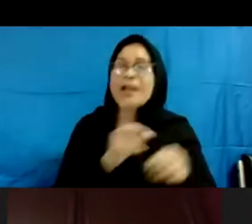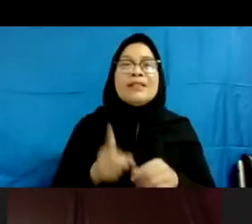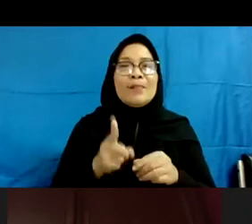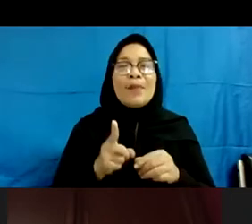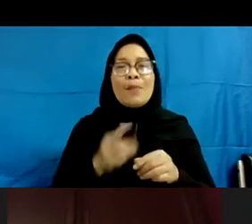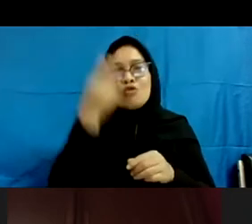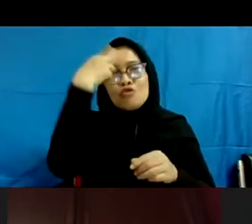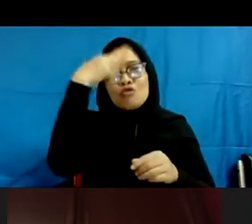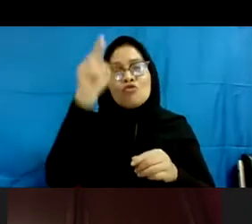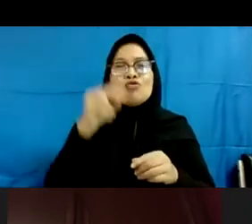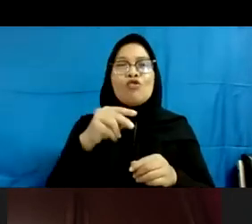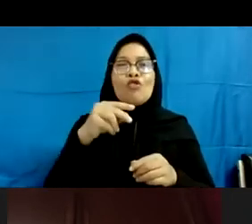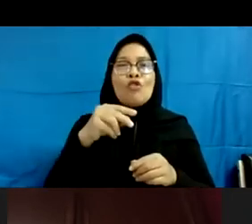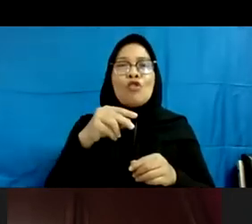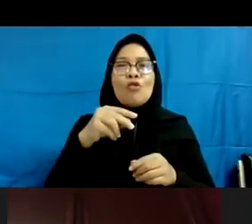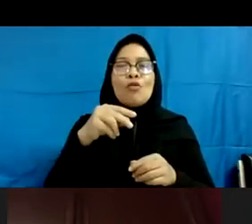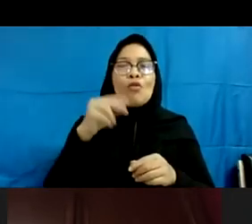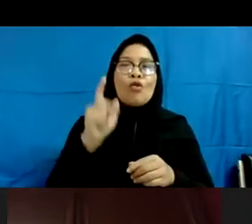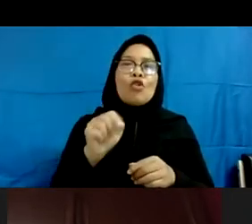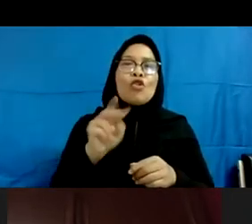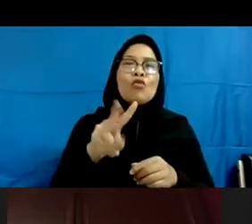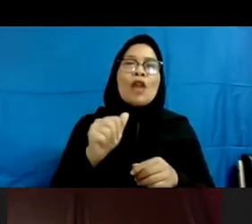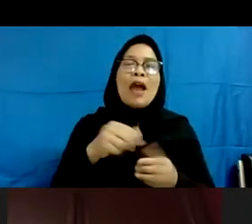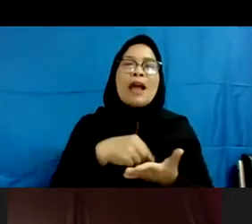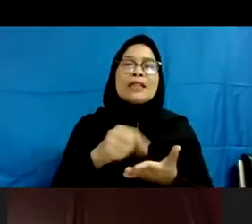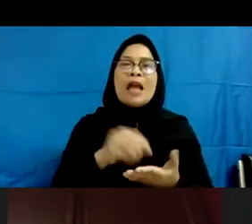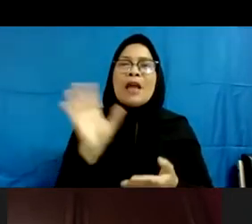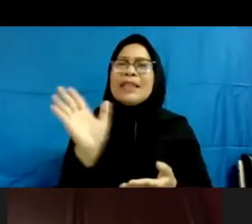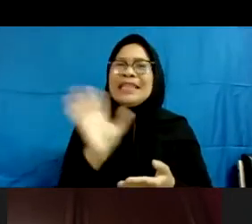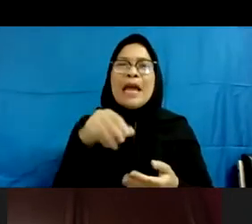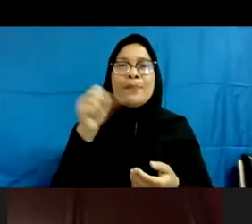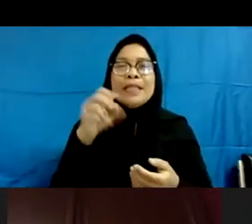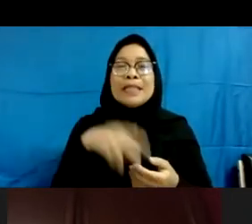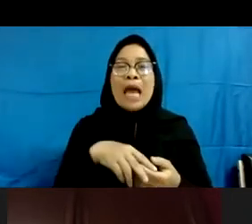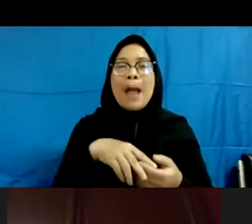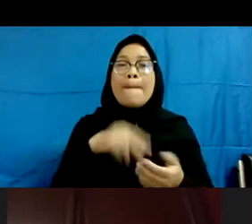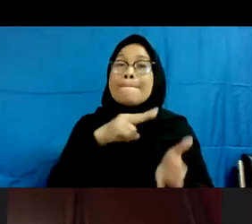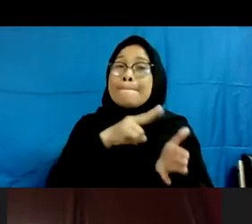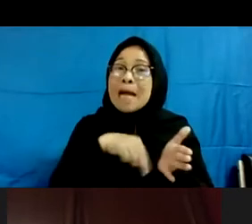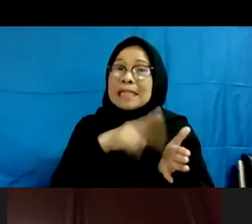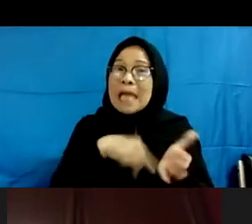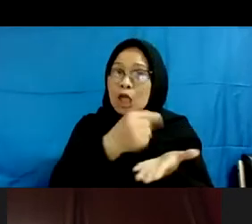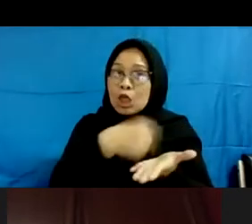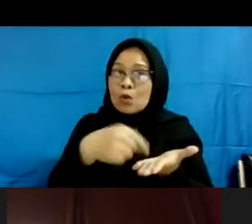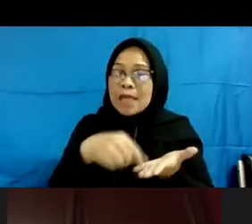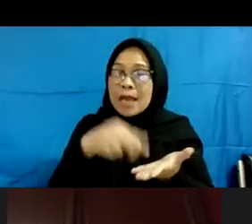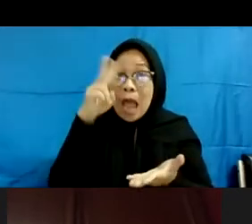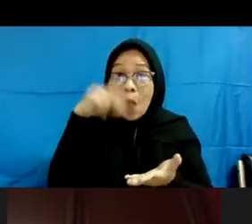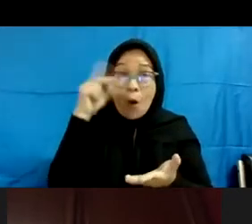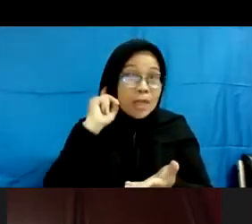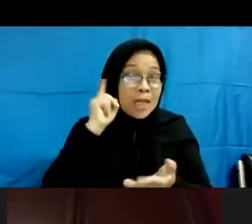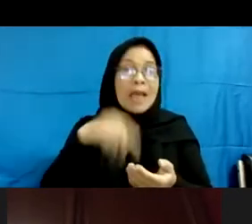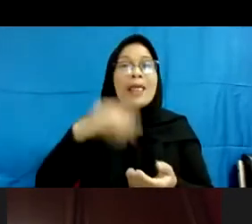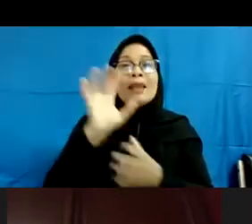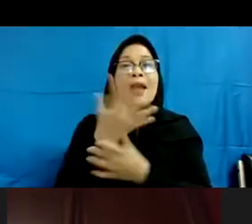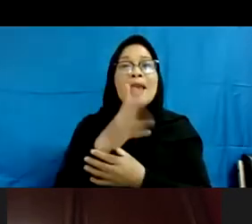ukuran tuna aksara orang awas itu kan tidak bisa baca huruf awas kan ya. Tidak bisa baca tulis huruf awas, tidak bisa tulis tangan. Nah